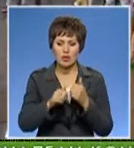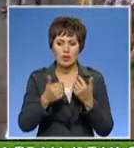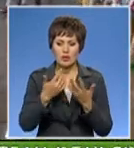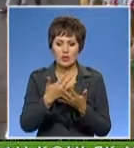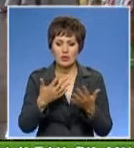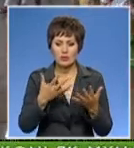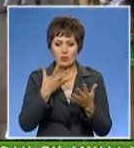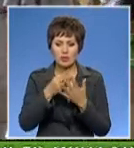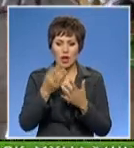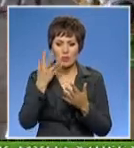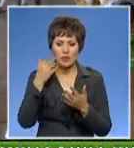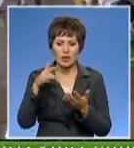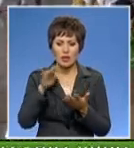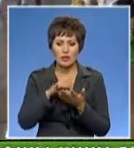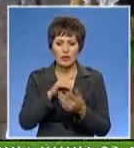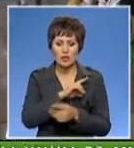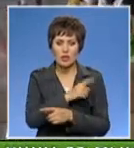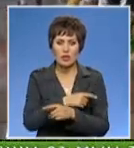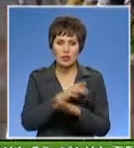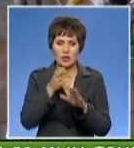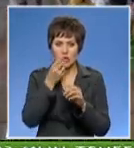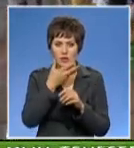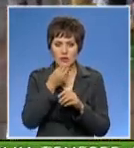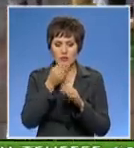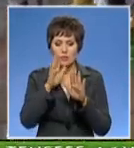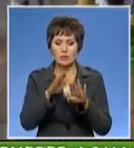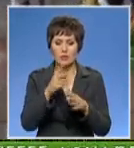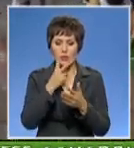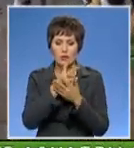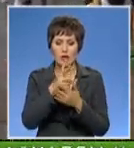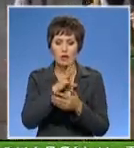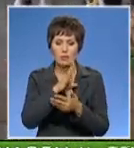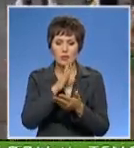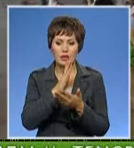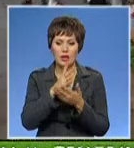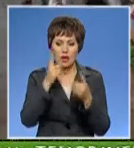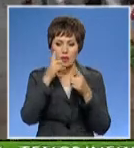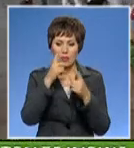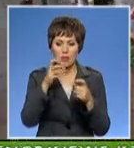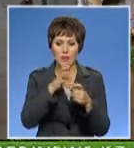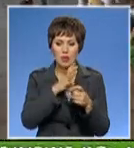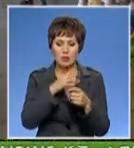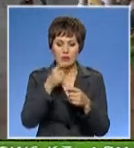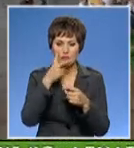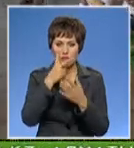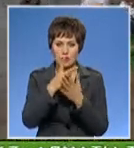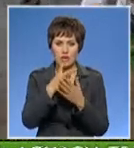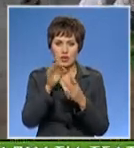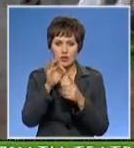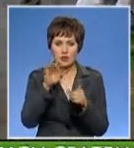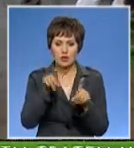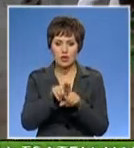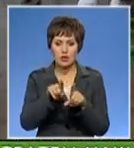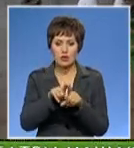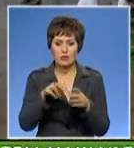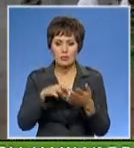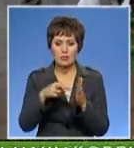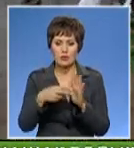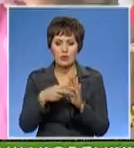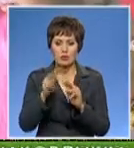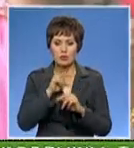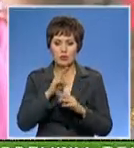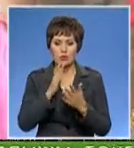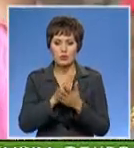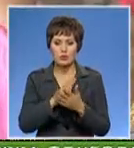өзі Алматы қаласының мықты-мықты жерлерін көрсетіп, содан хабарын болғанын өзіміз сондай бір мақсат қойып, сол жоспарда жұмыс істеп